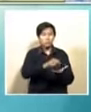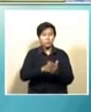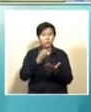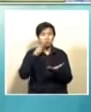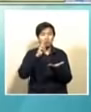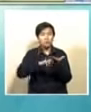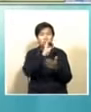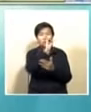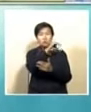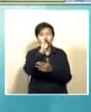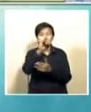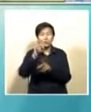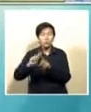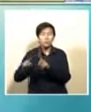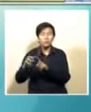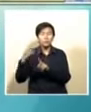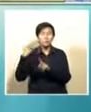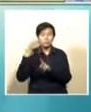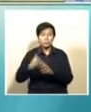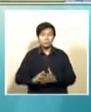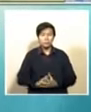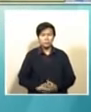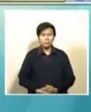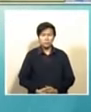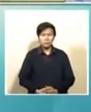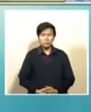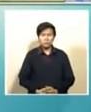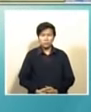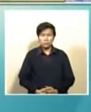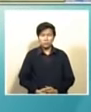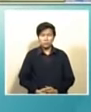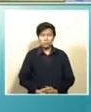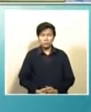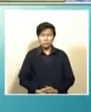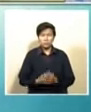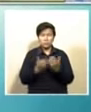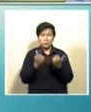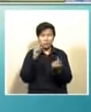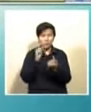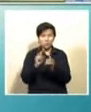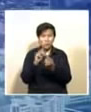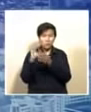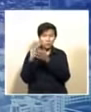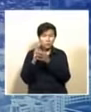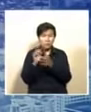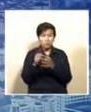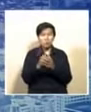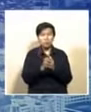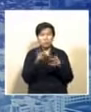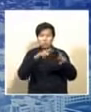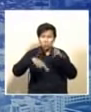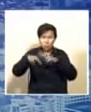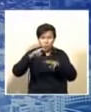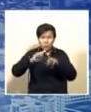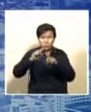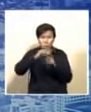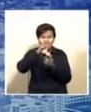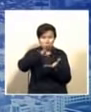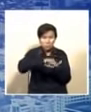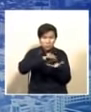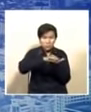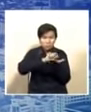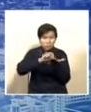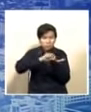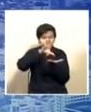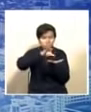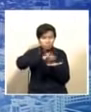าโรงพยาบาลจะขาดแคลนหน้ากากอนามัยหรือ N95 อันนี้ N95 คือหน้ากากอนามัยแบบพิเศษที่คุณหมอบอก